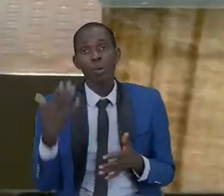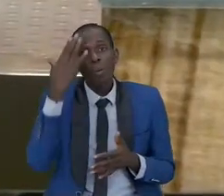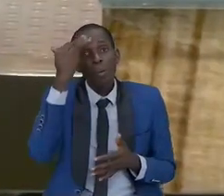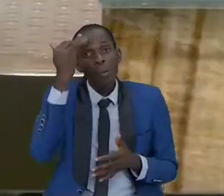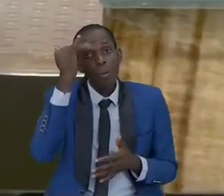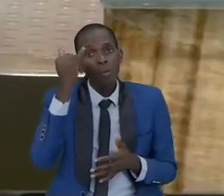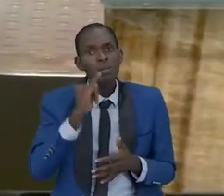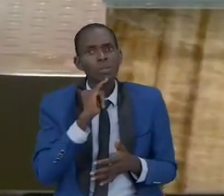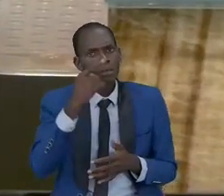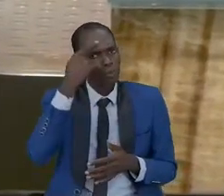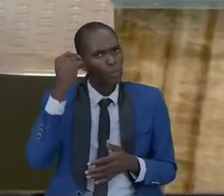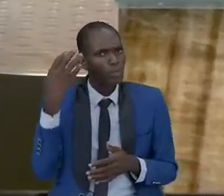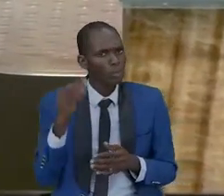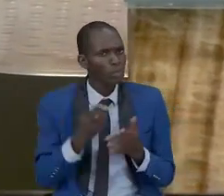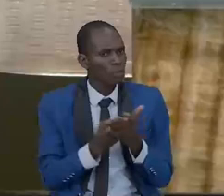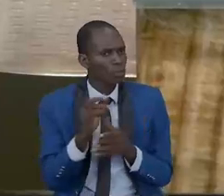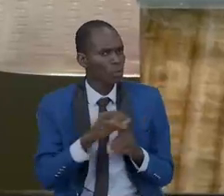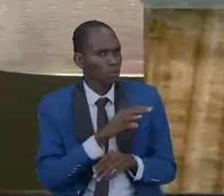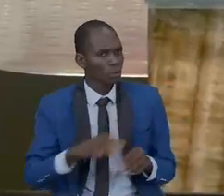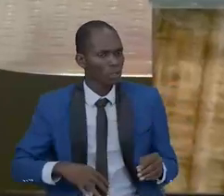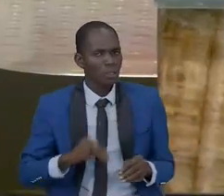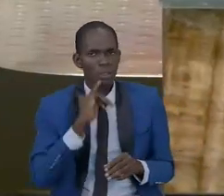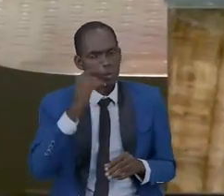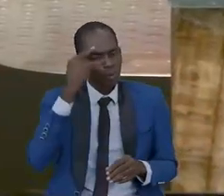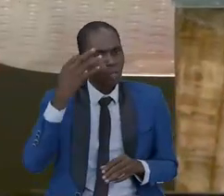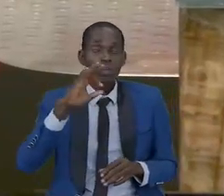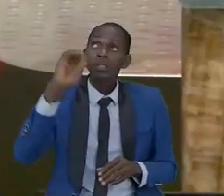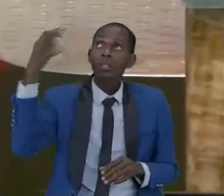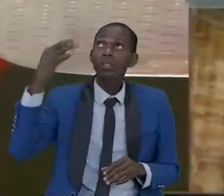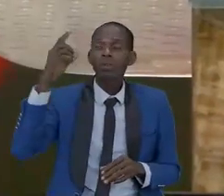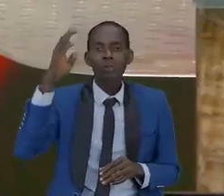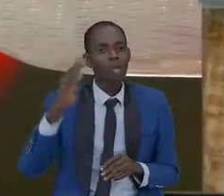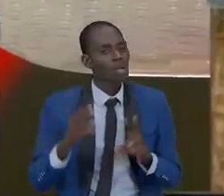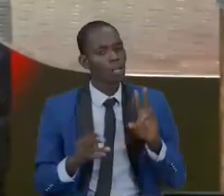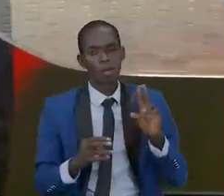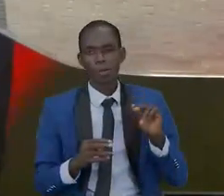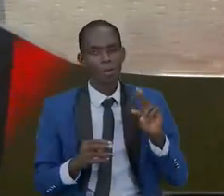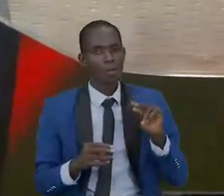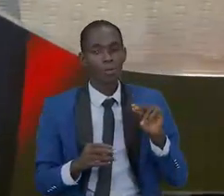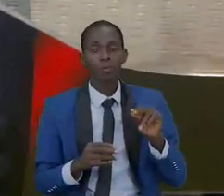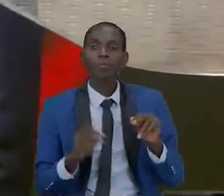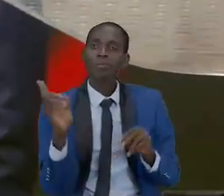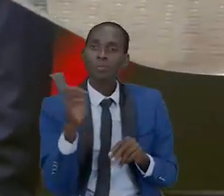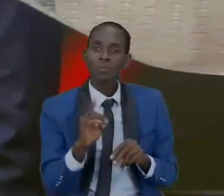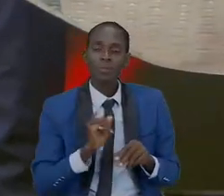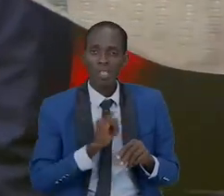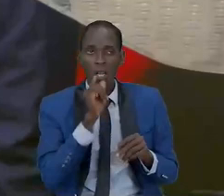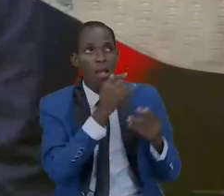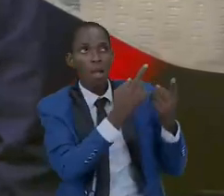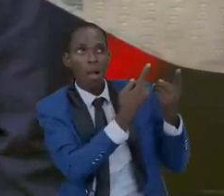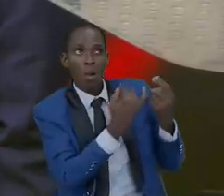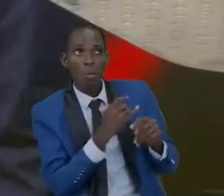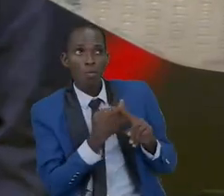faire cela pourquoi ne pas faire ceci pourquoi à cause de la vérité en Christ ou bien c'est à cause de la gratte Dieu c'est à cause de